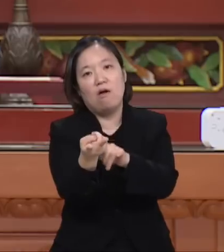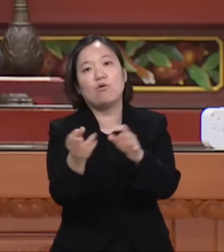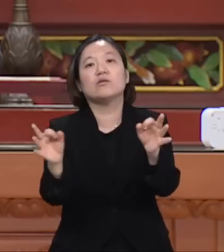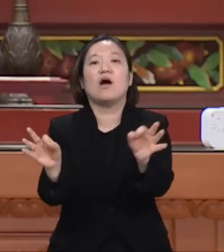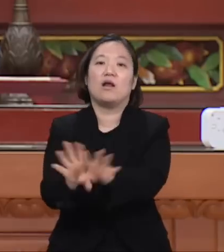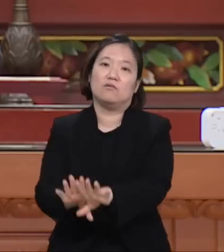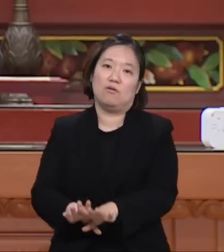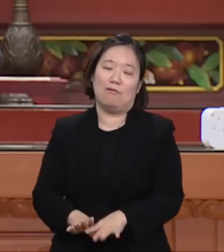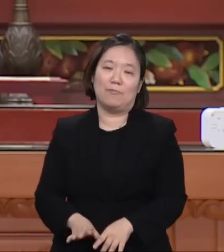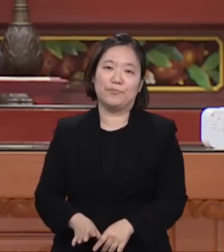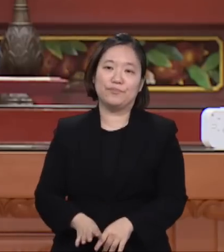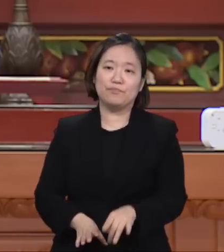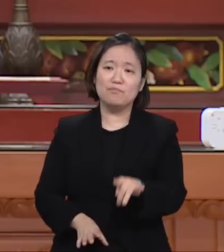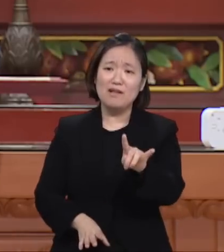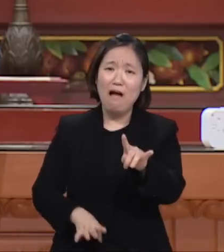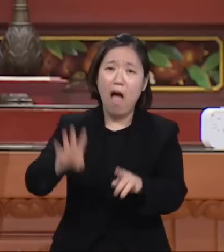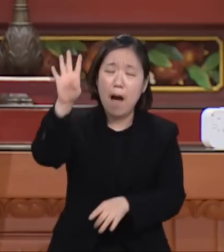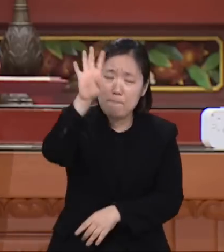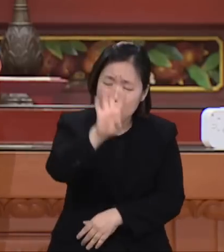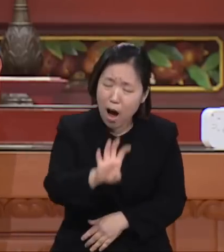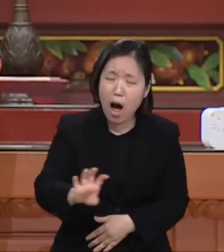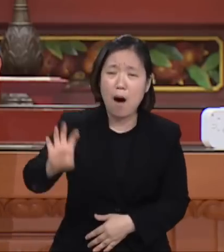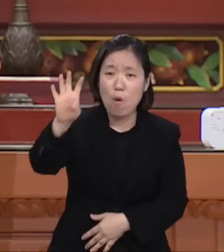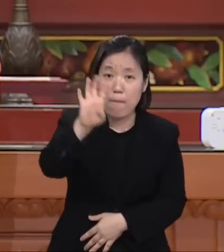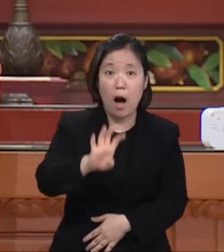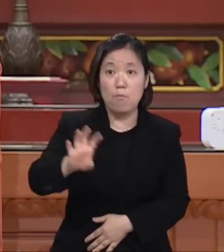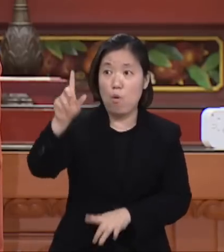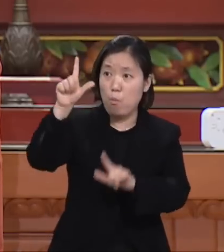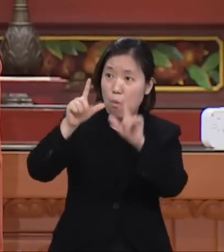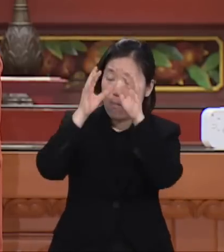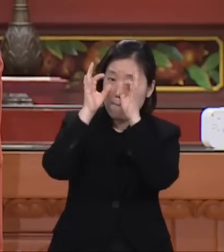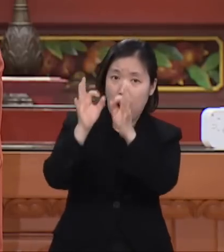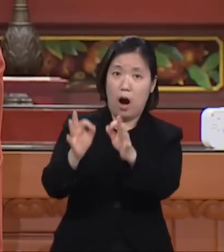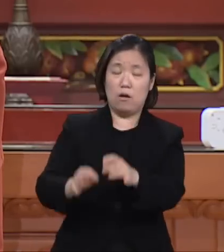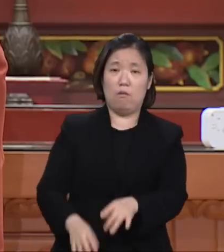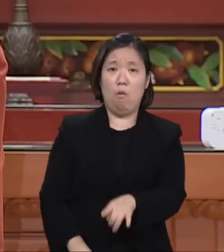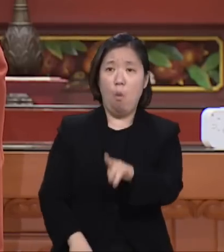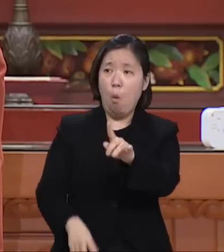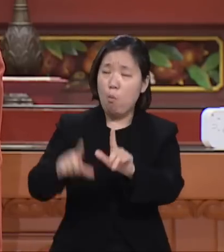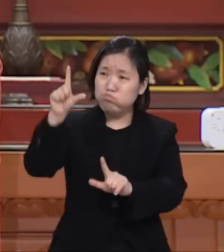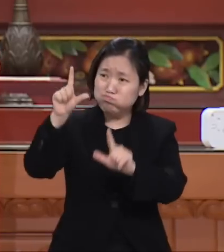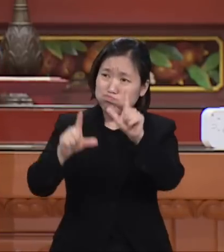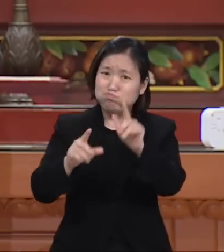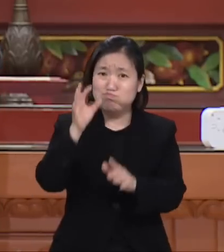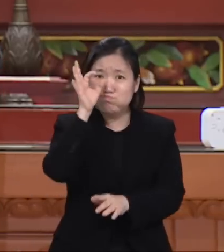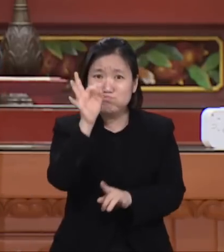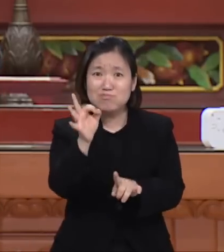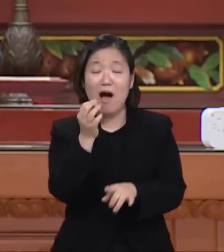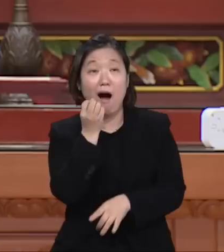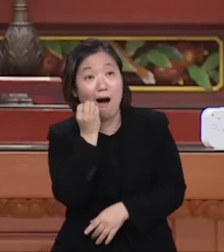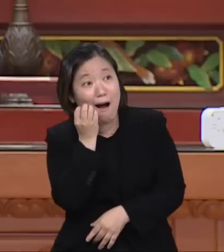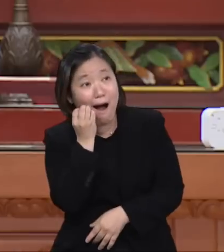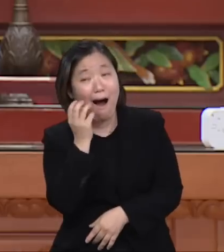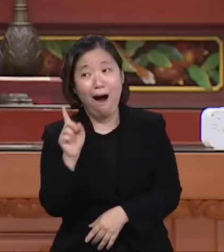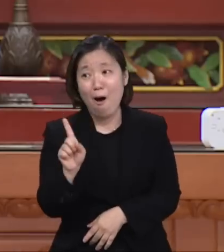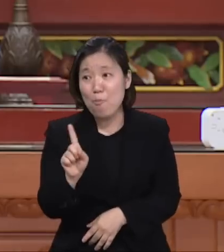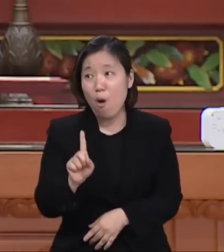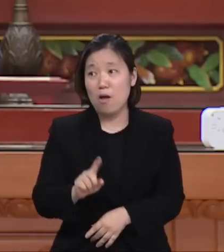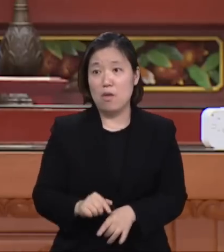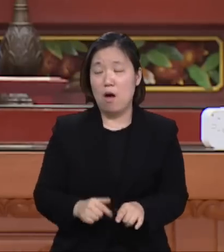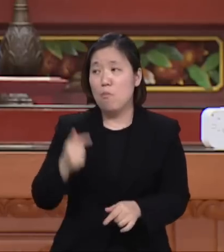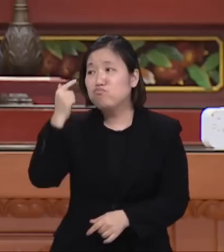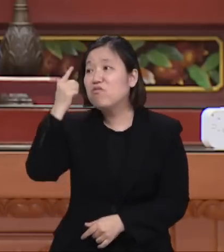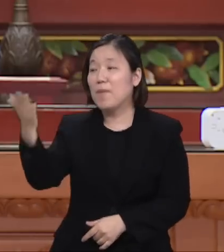그게 계속 반복되는 거예요 너무나 신기하고 이상해서 저승사자한테